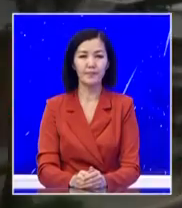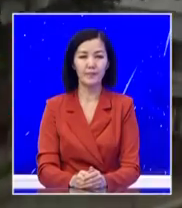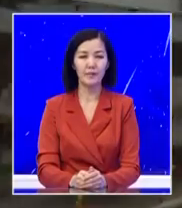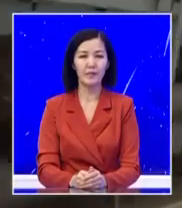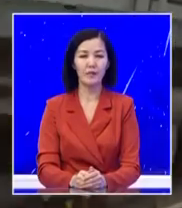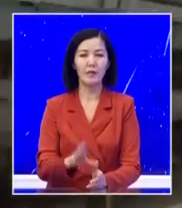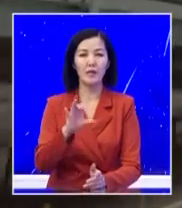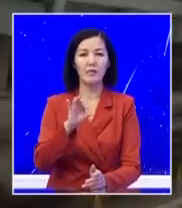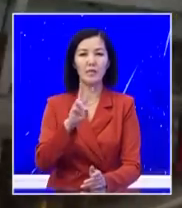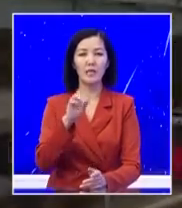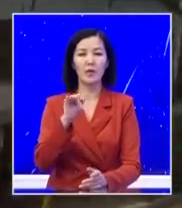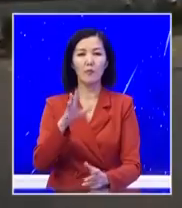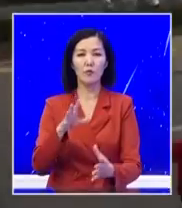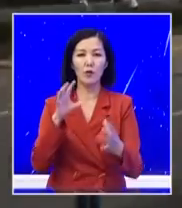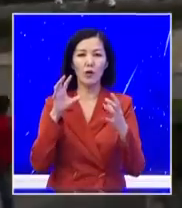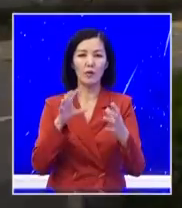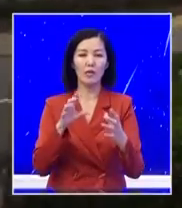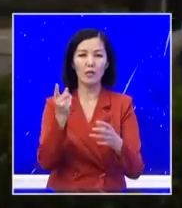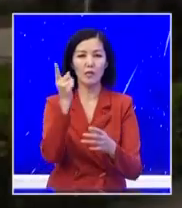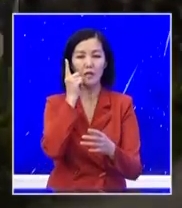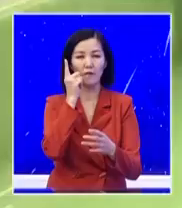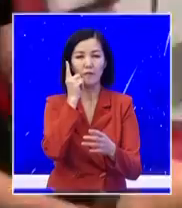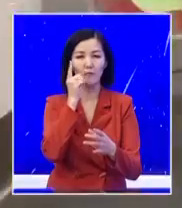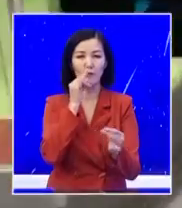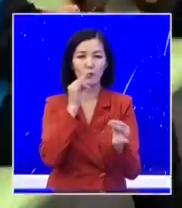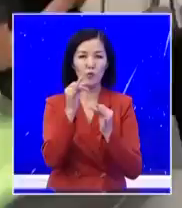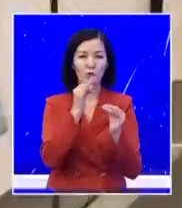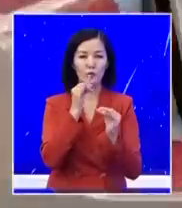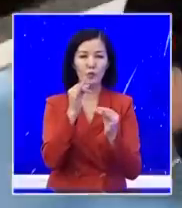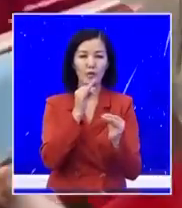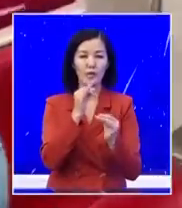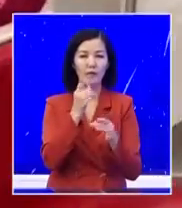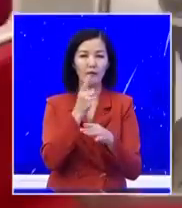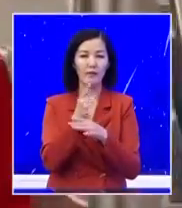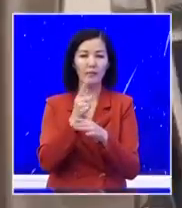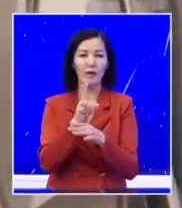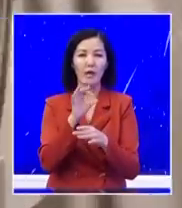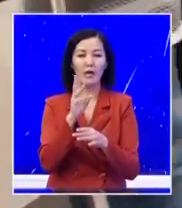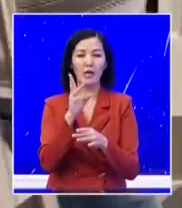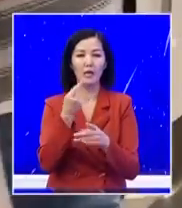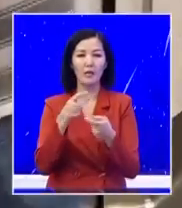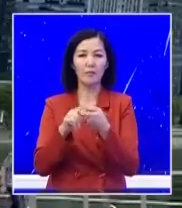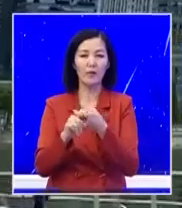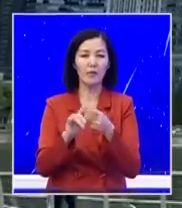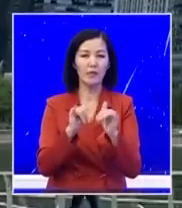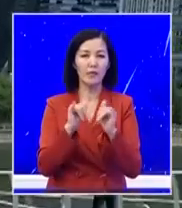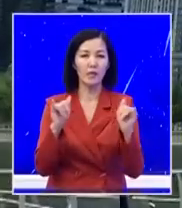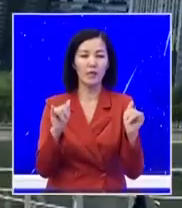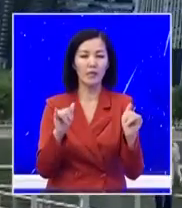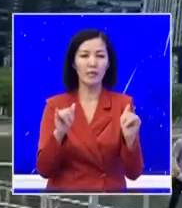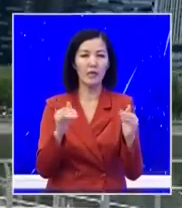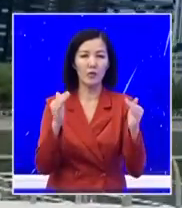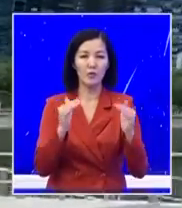Ал Сингапурде қоғамдық көлікте телефонмен сөйлесуге тыйым салынды. Билік мұндай шешімді коронавирустың таралу қаупі азайту мақсатында жасап